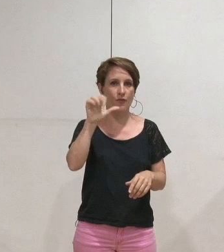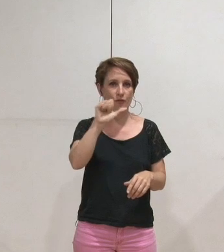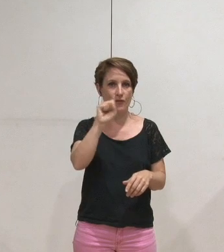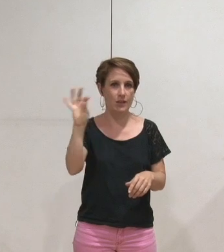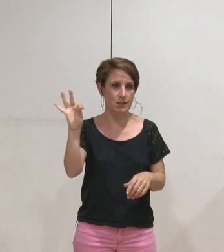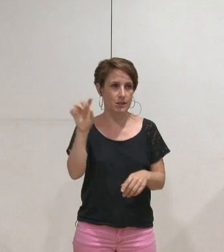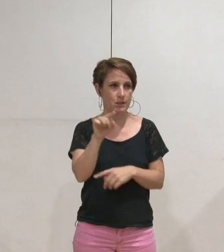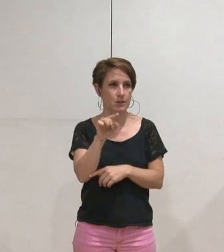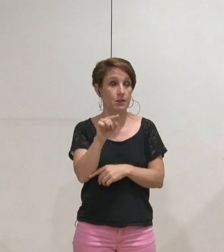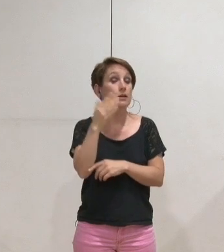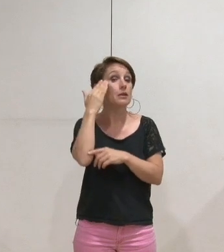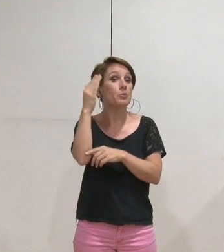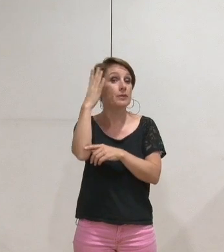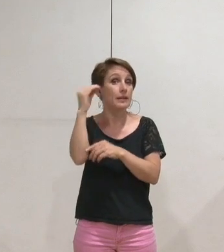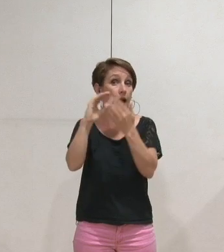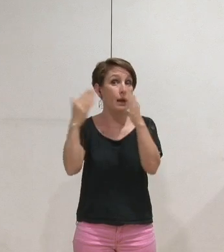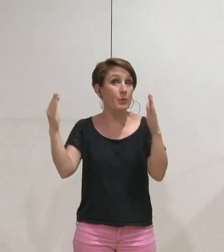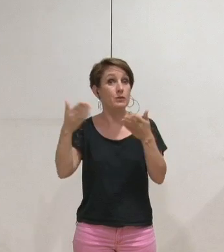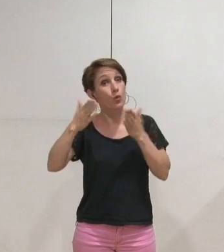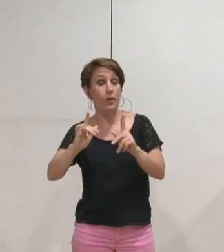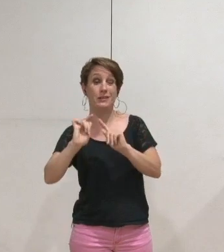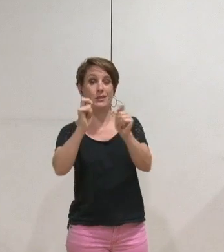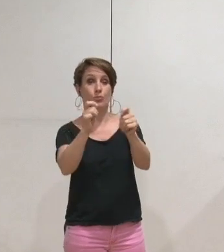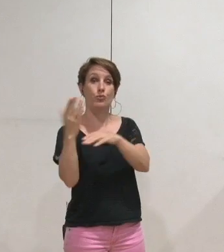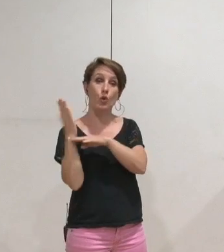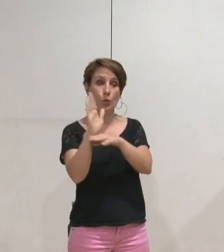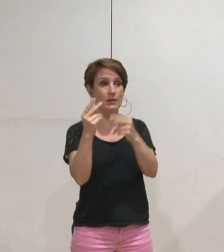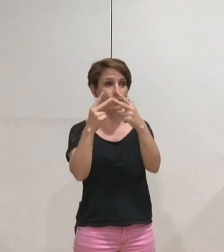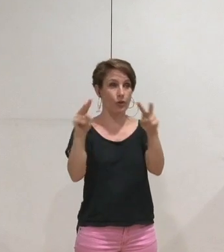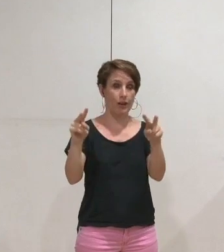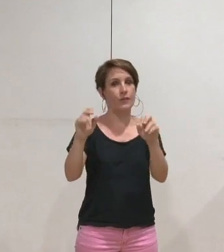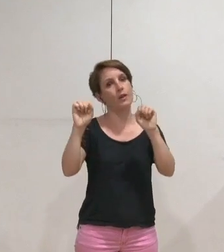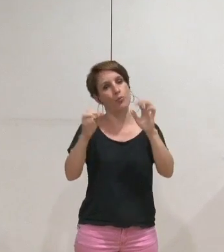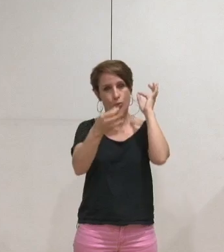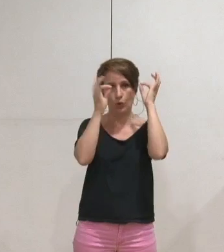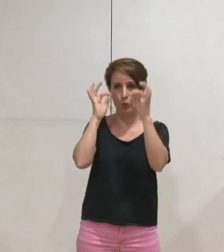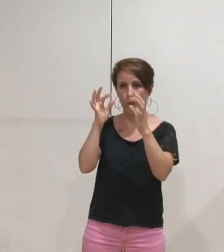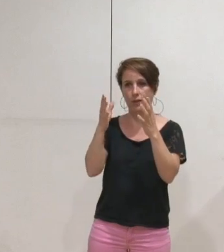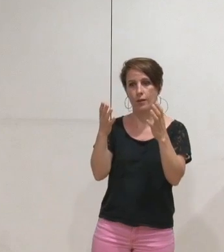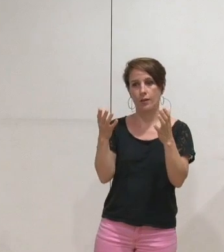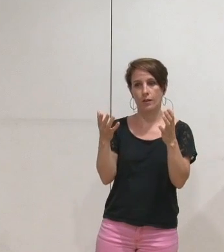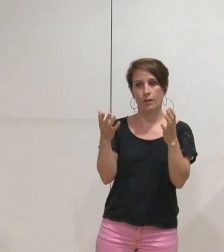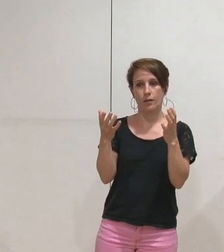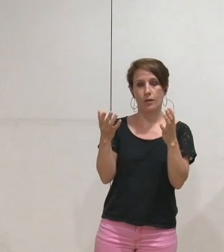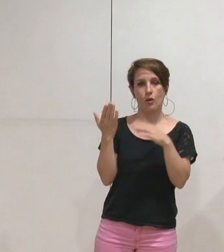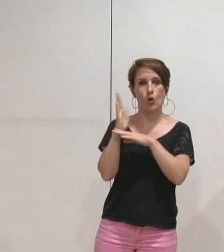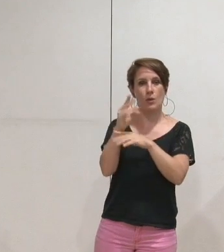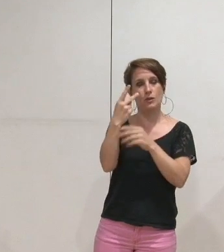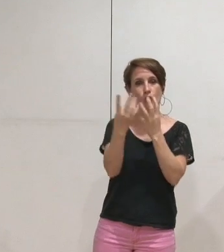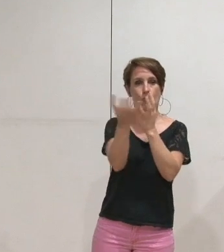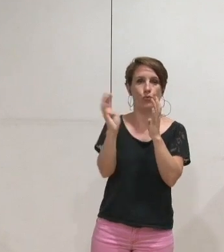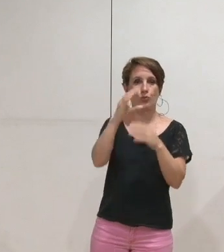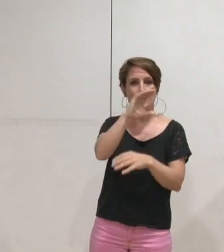lapexo décidé de nommer un représentant de la ville président de son conseil d'administration à le représenter à ce